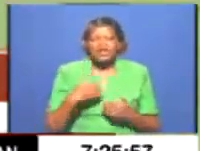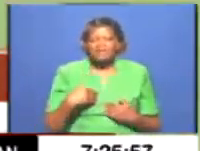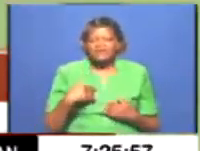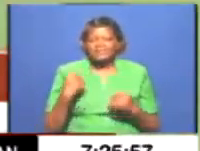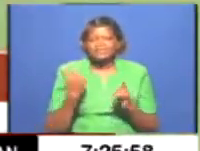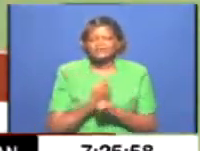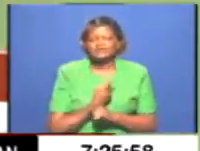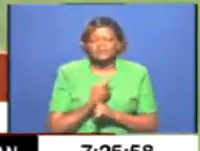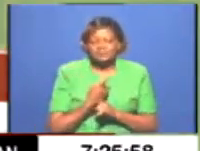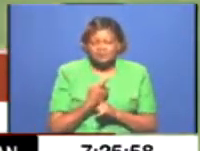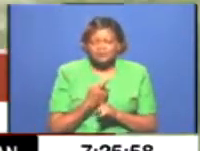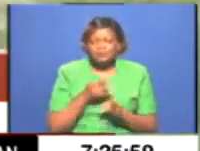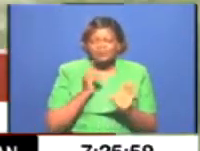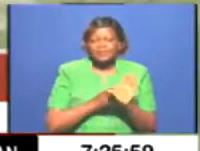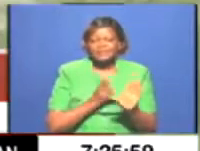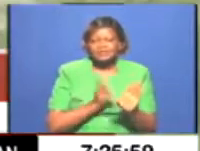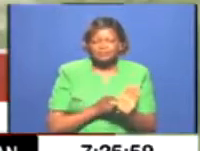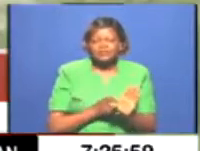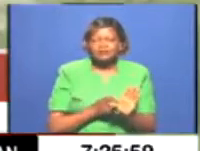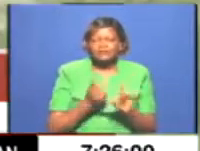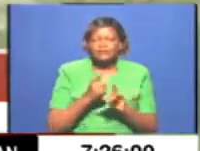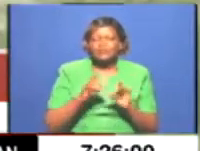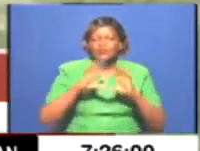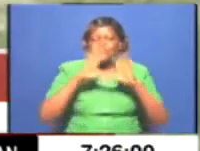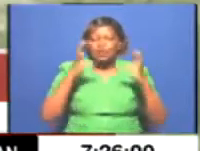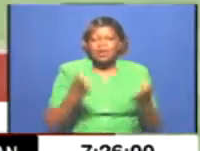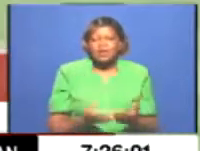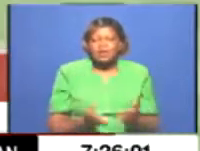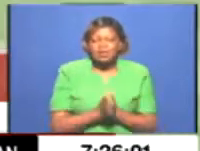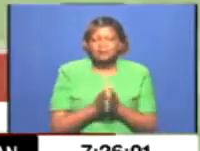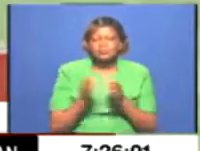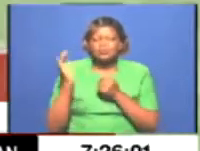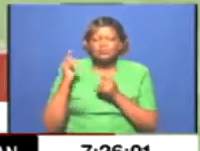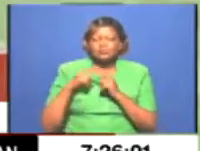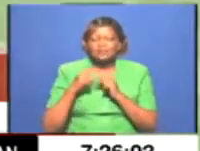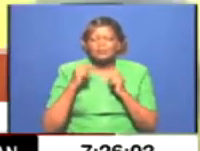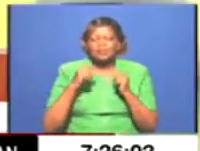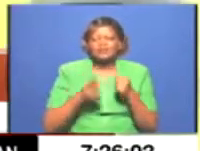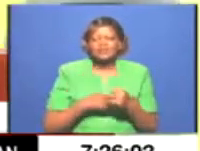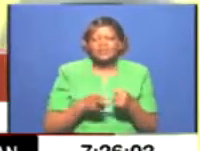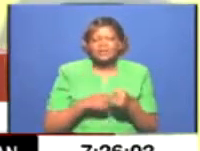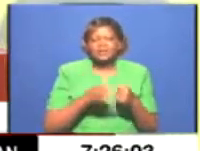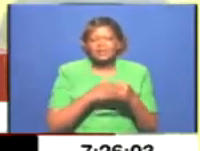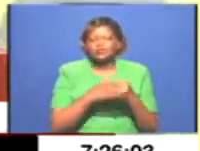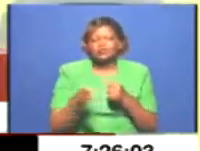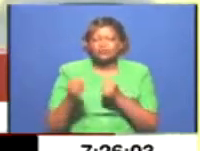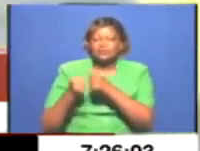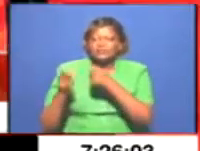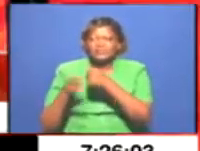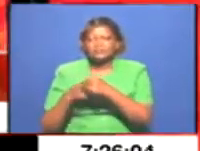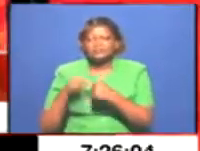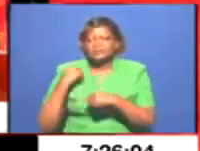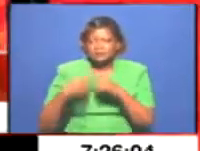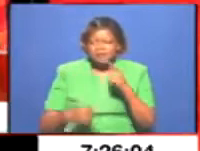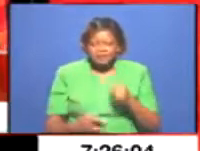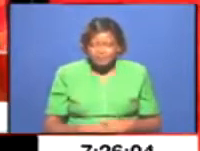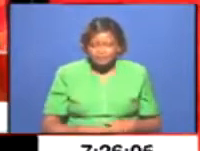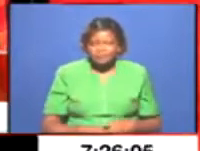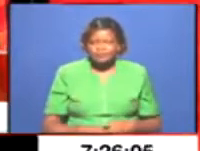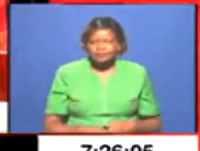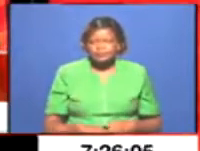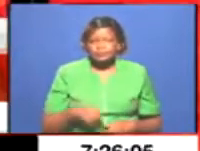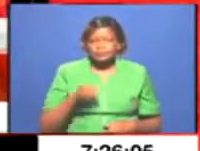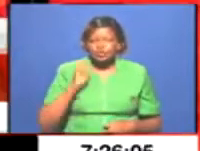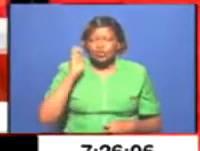timu mbalimbali duniani na inatarajiwa kuanza Julai tarehe 9 hadi tarehe 17 mwaka huu. This is going to be